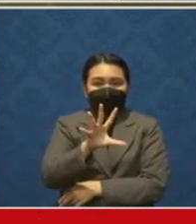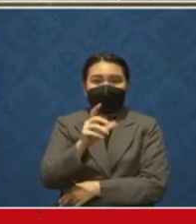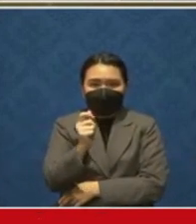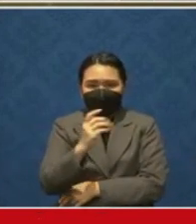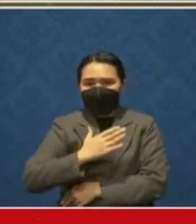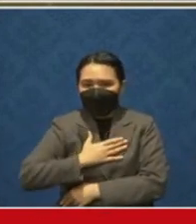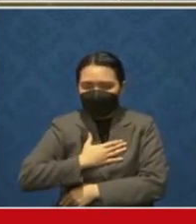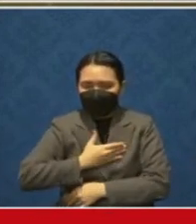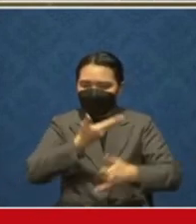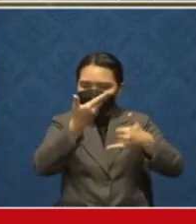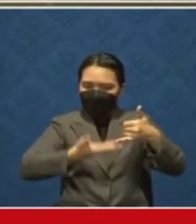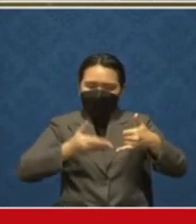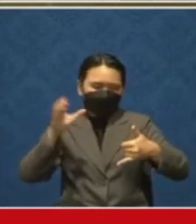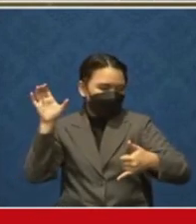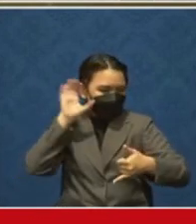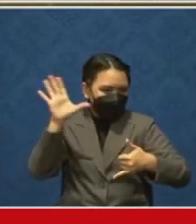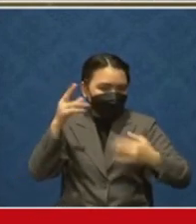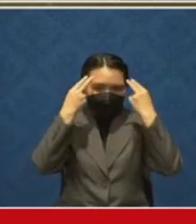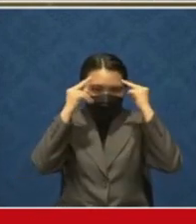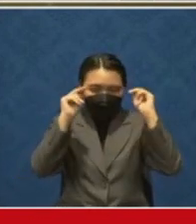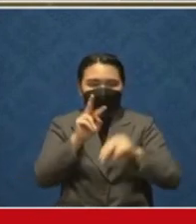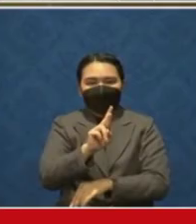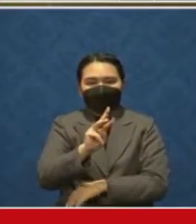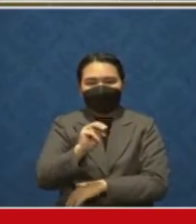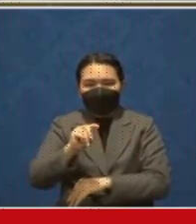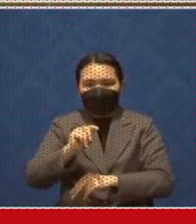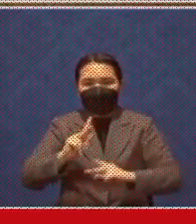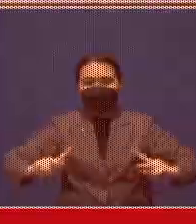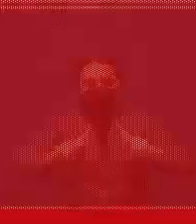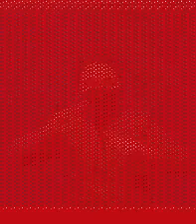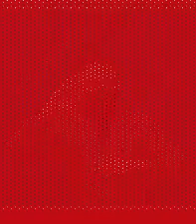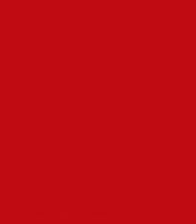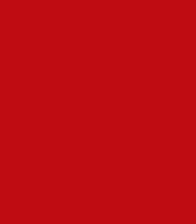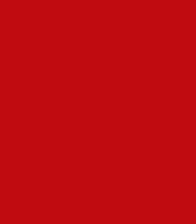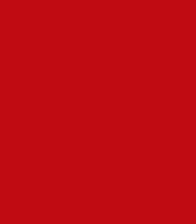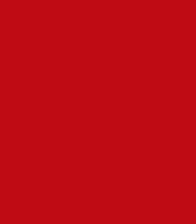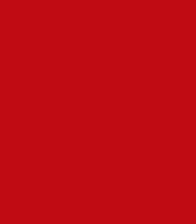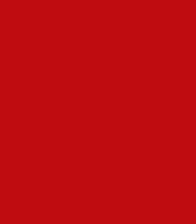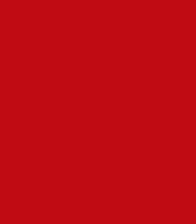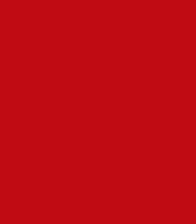ผมไม่สามารถอาจไว้วางใจให้ท่านเป็นนายกรัฐมนตรีและรัฐมนตรีว่าการกระทรวงกลาโหมต่อไป